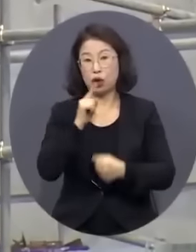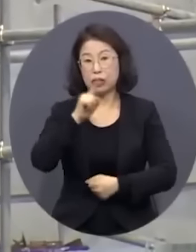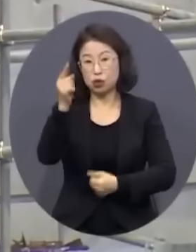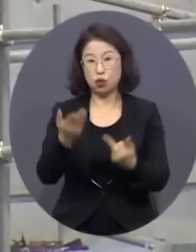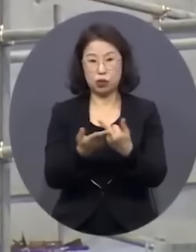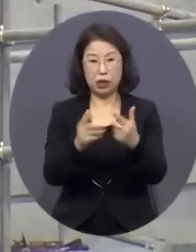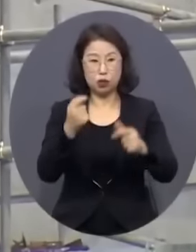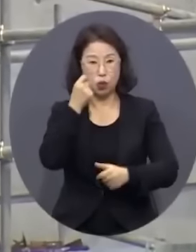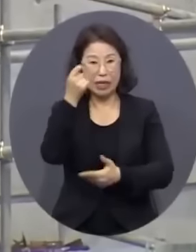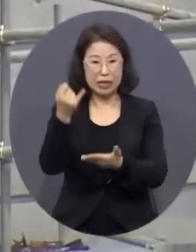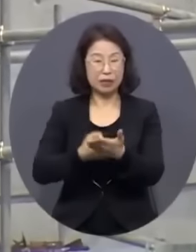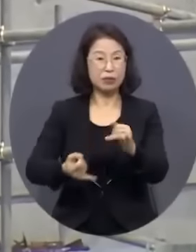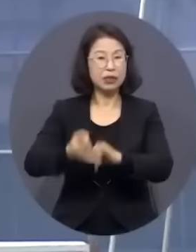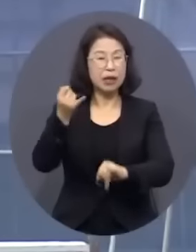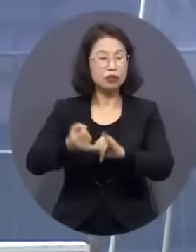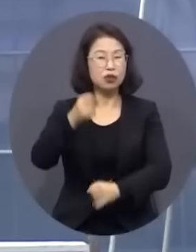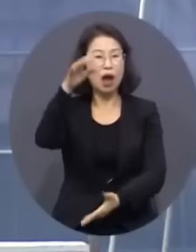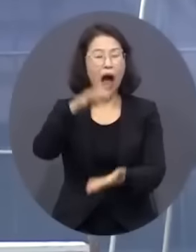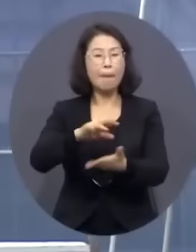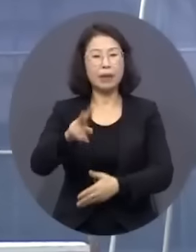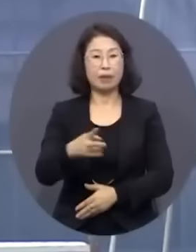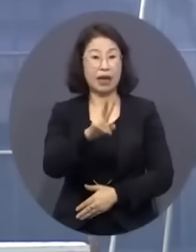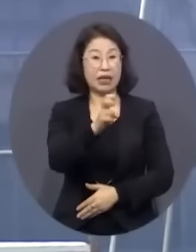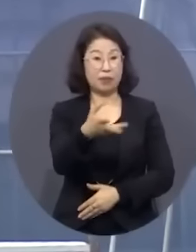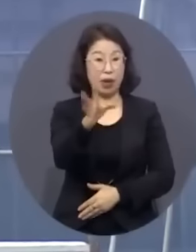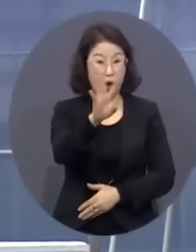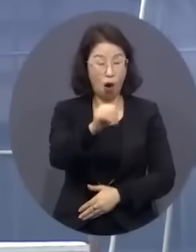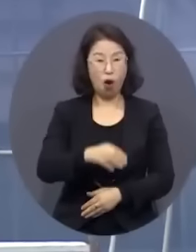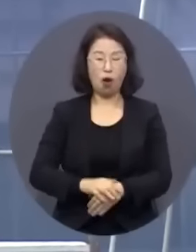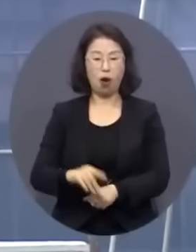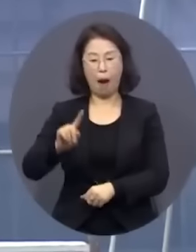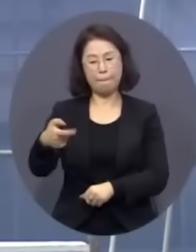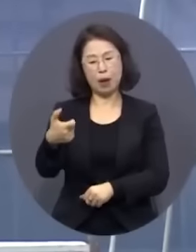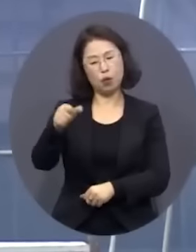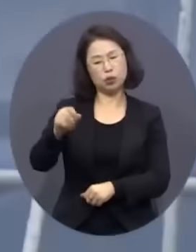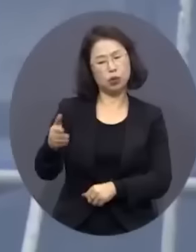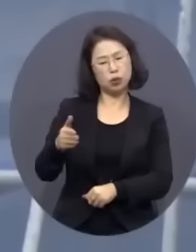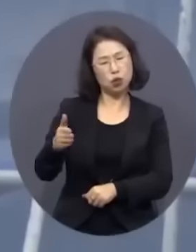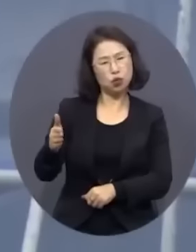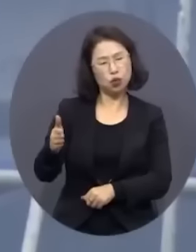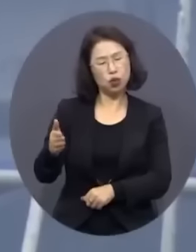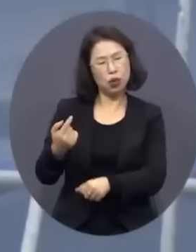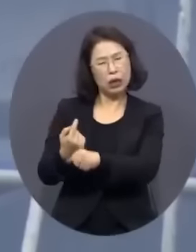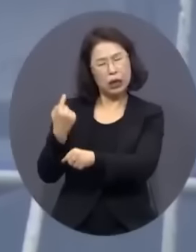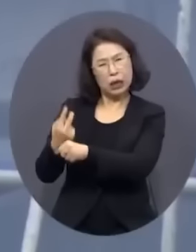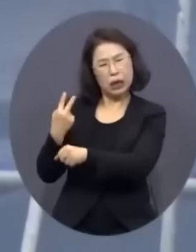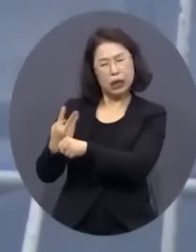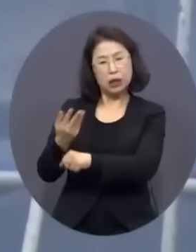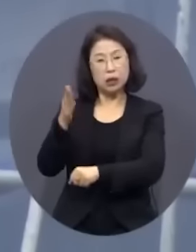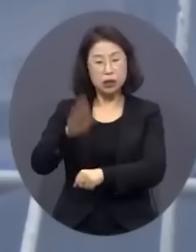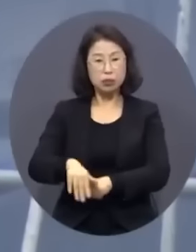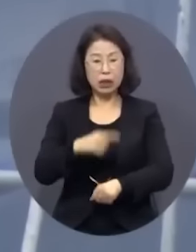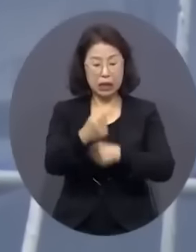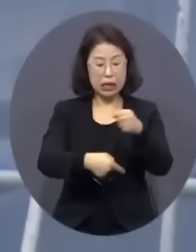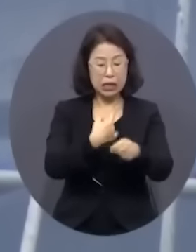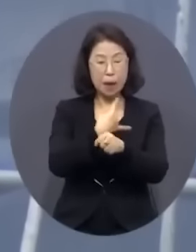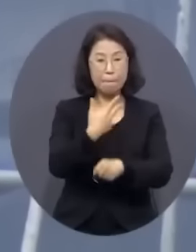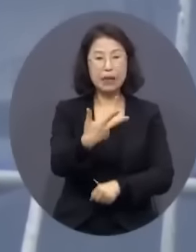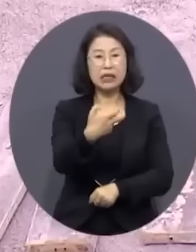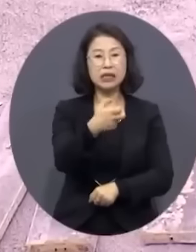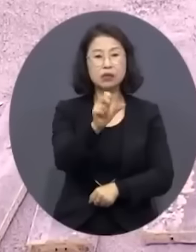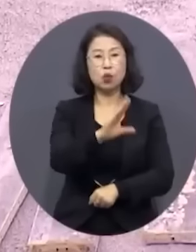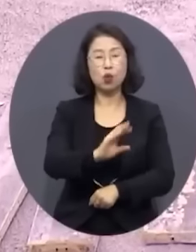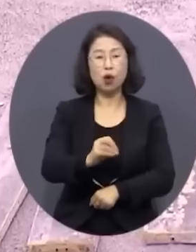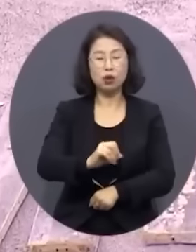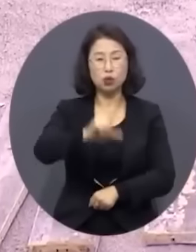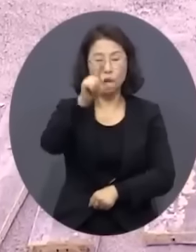지역 임금 체불액은 222억 원. 150억 안팎을 유지했던 체불액이 1년 만에 75억이 늘며